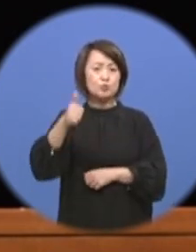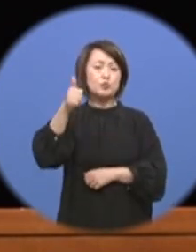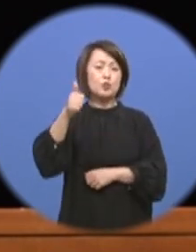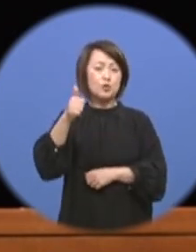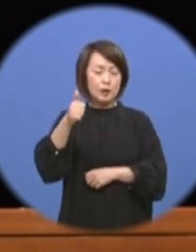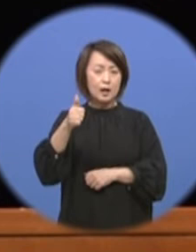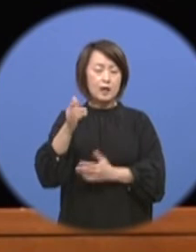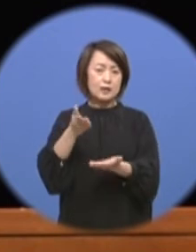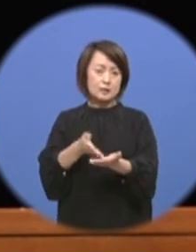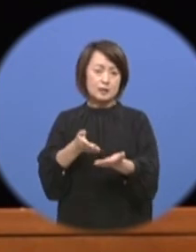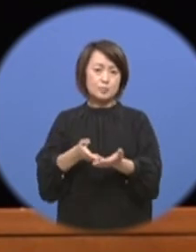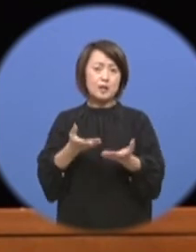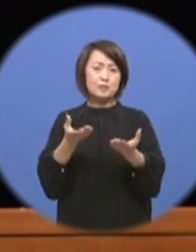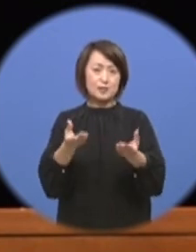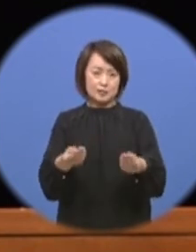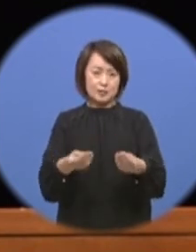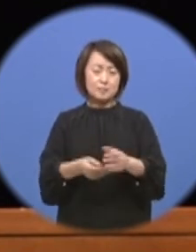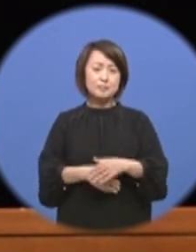た